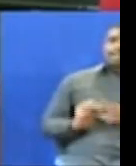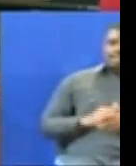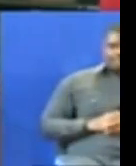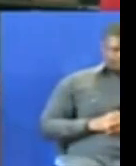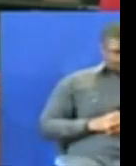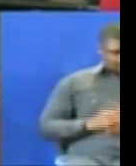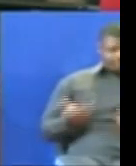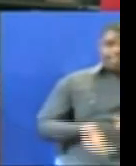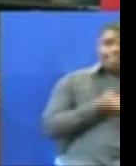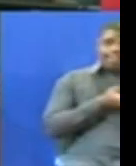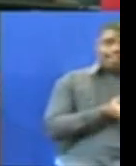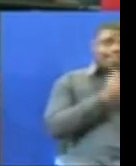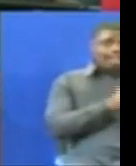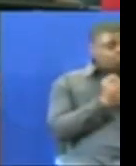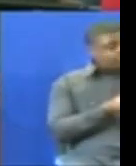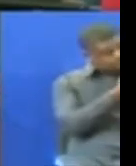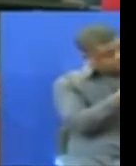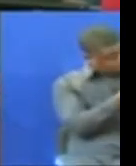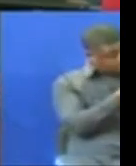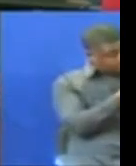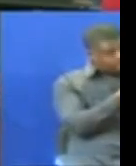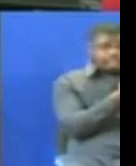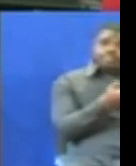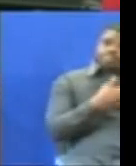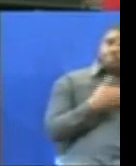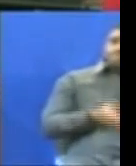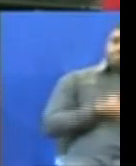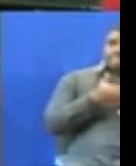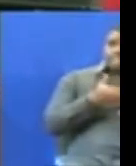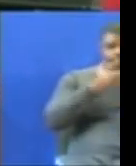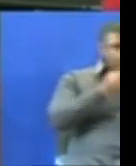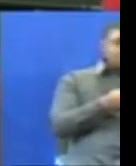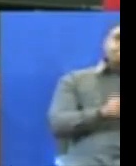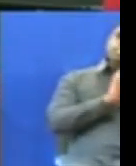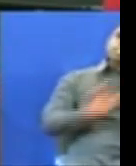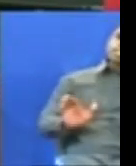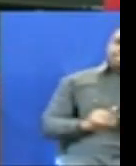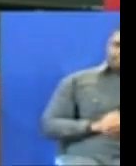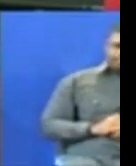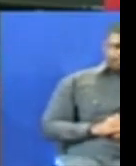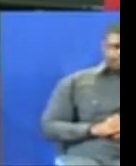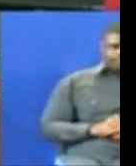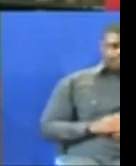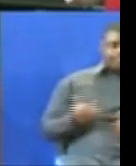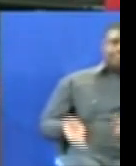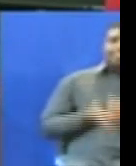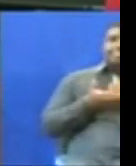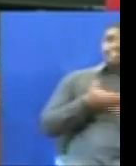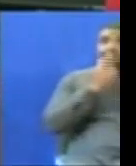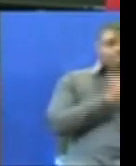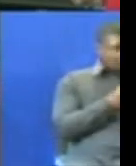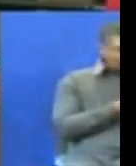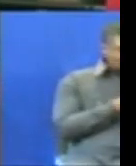Mheshimiwa Naibu Spika, ndio maana nikaanza kwa kupongeza. Mheshimiwa Naibu Spika, pamoja